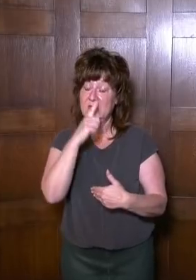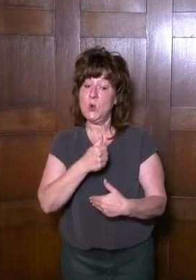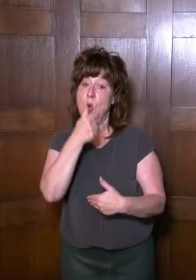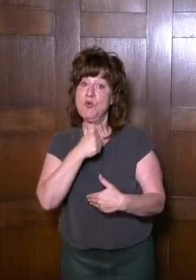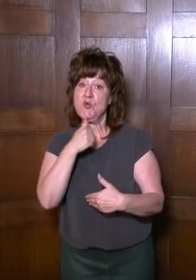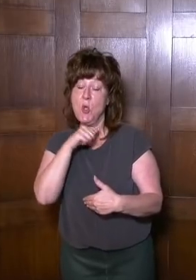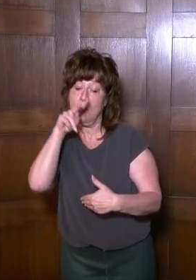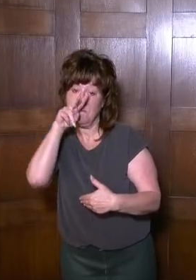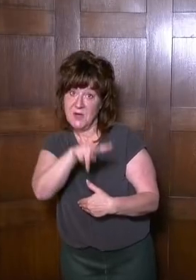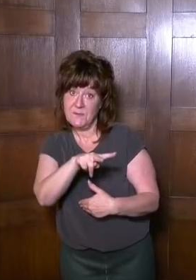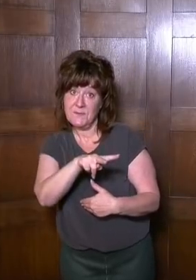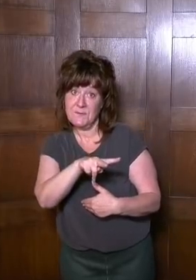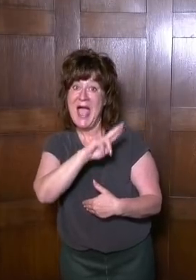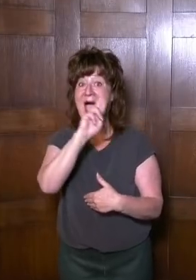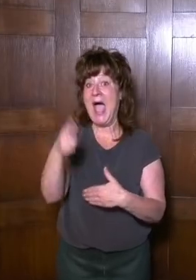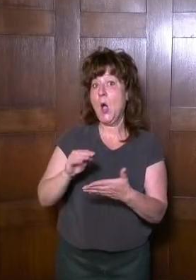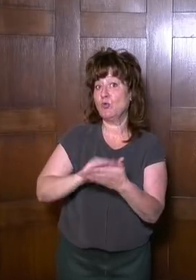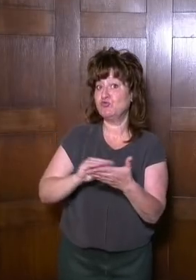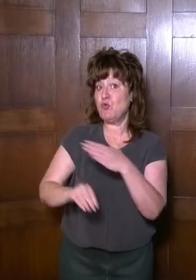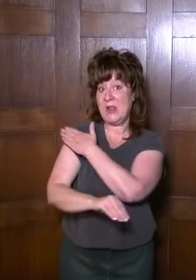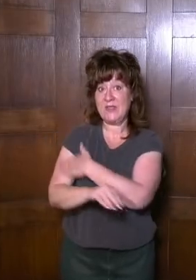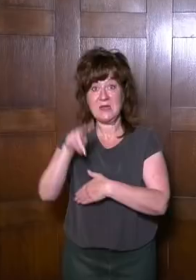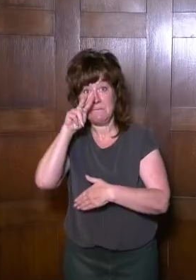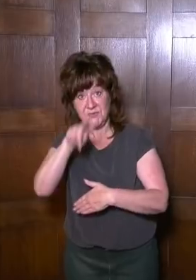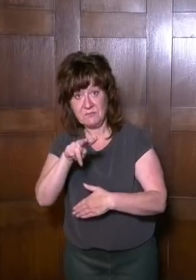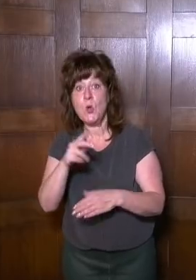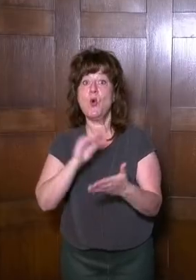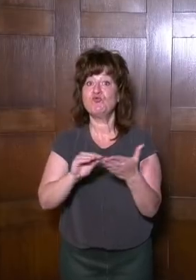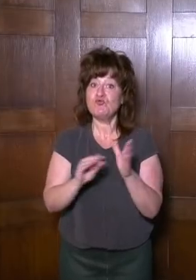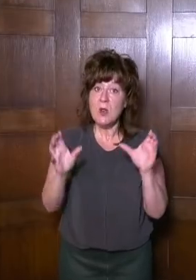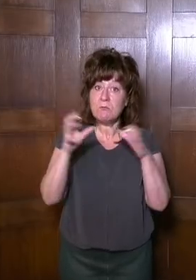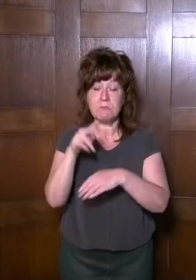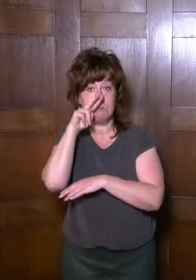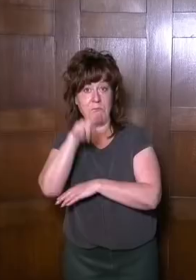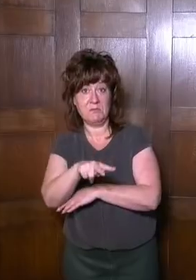Perspektive mit sich, sondern auch die schulische und die Schülerschaft mit.